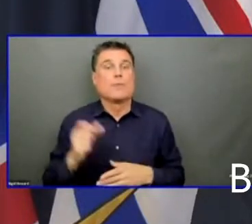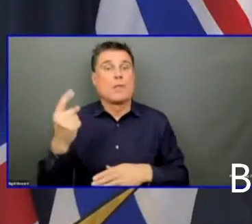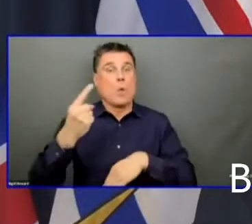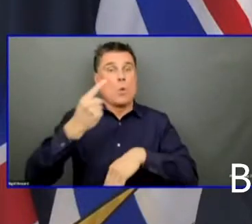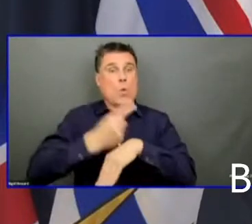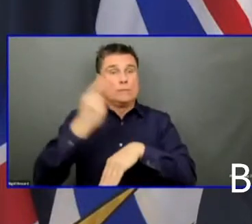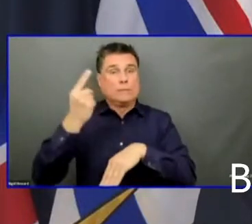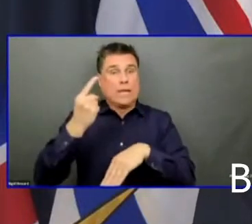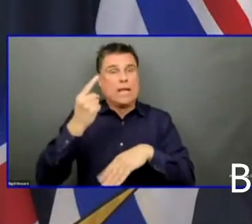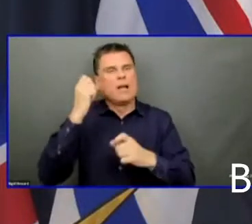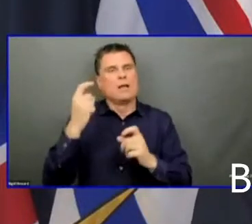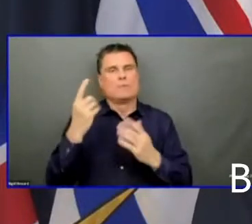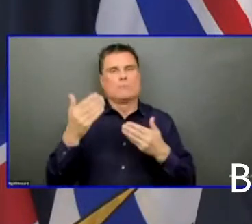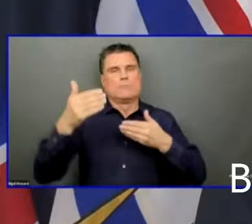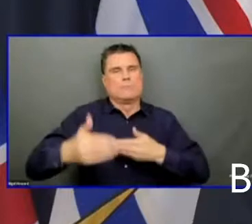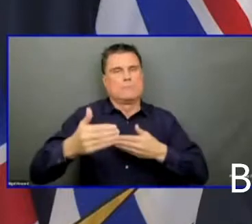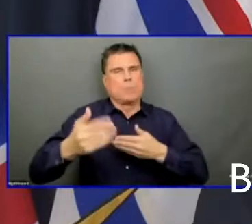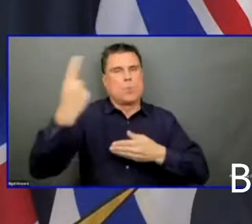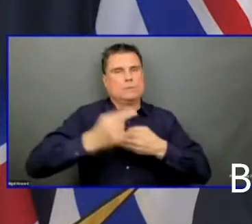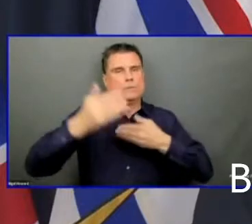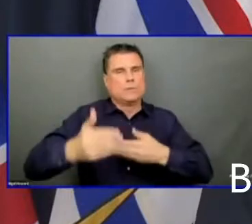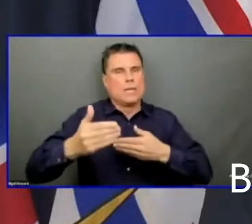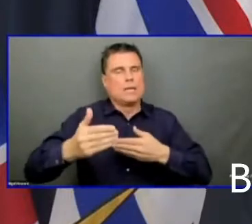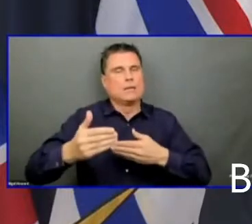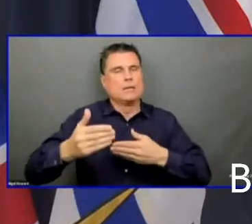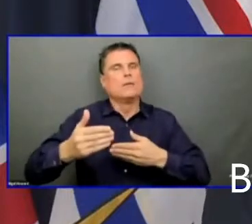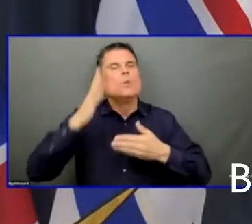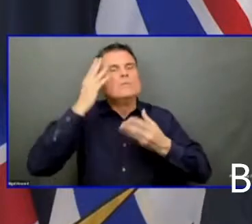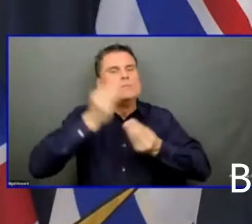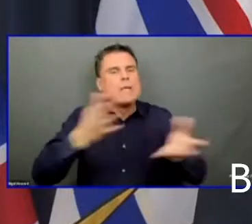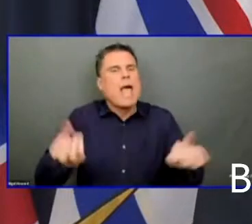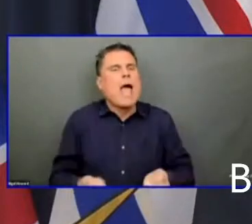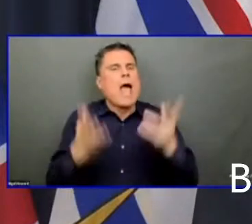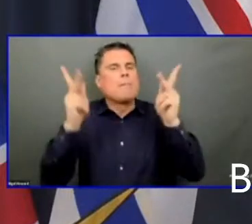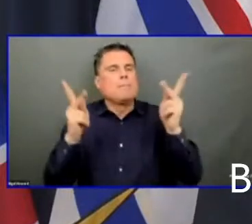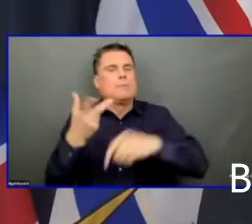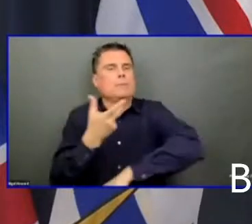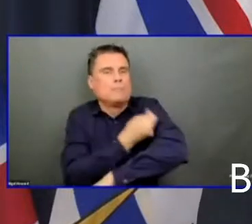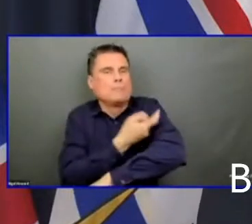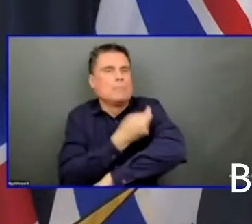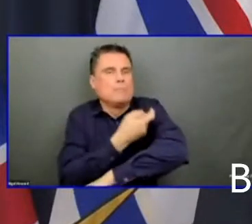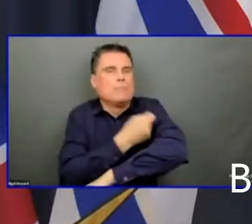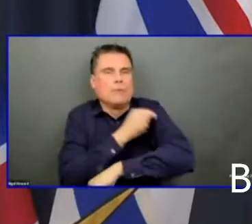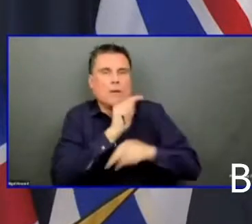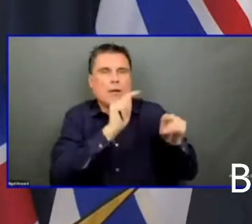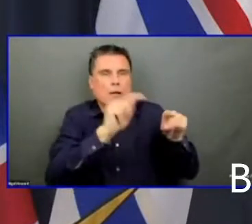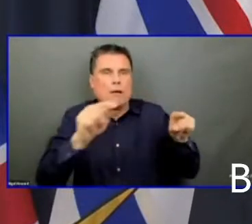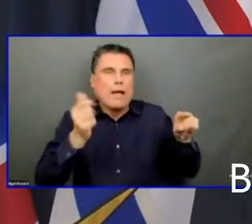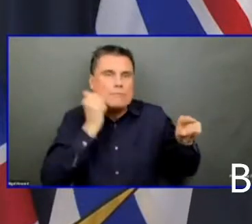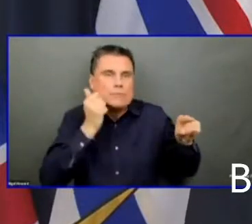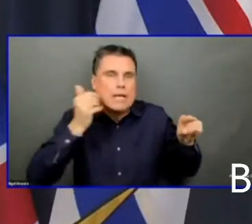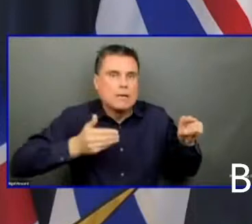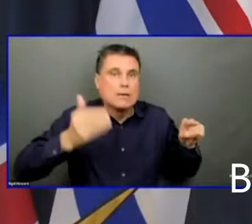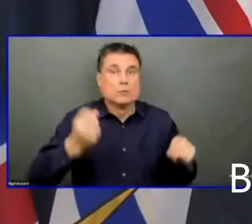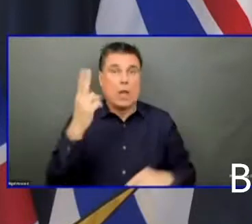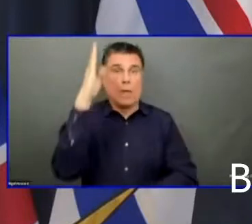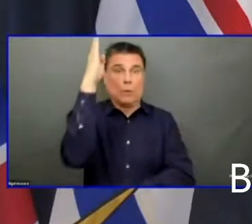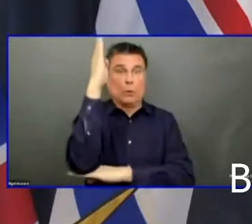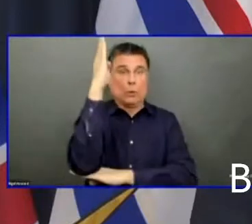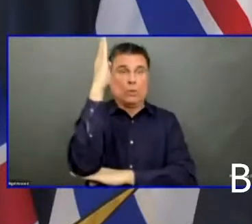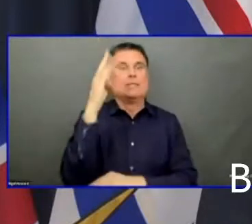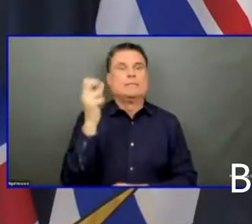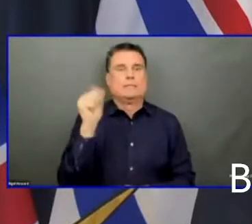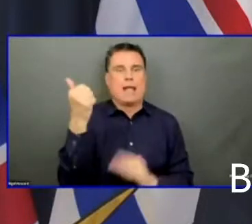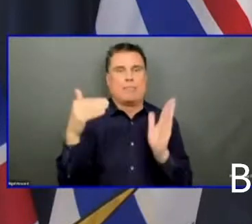对老年人来讲，出去打一个针，要请这个人帮忙，请那个人帮忙，所以都是问题。所以